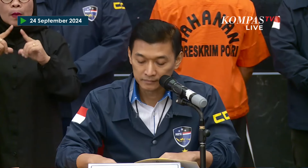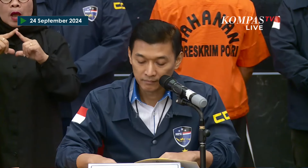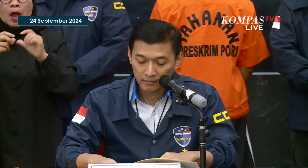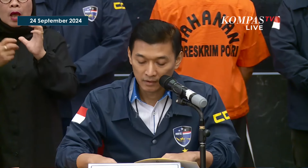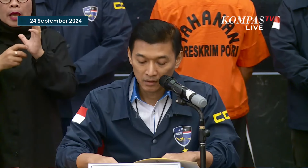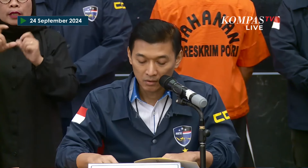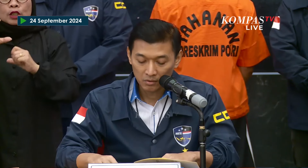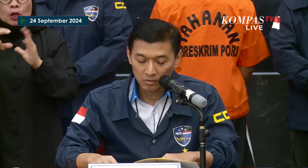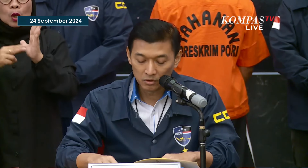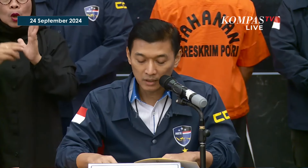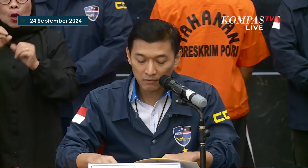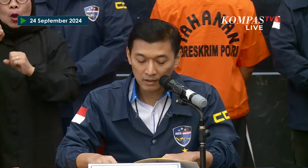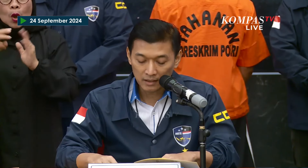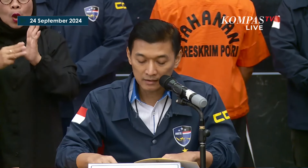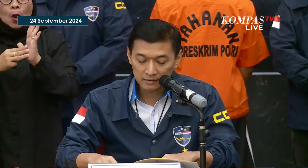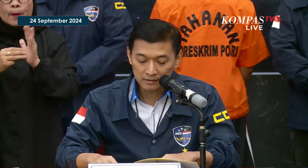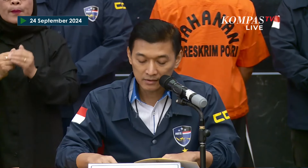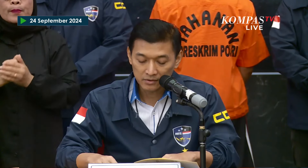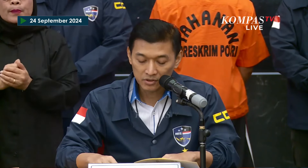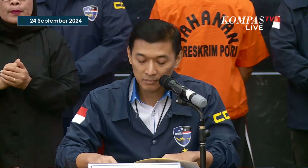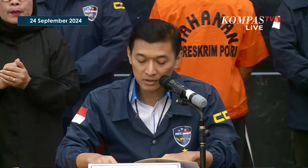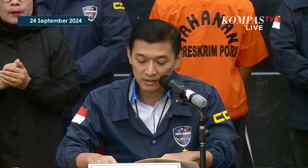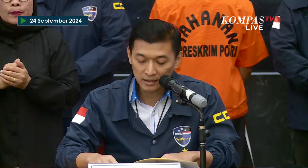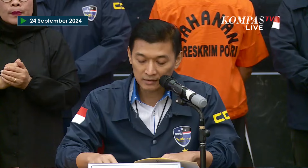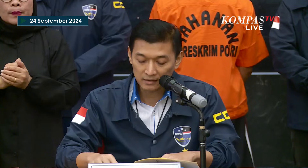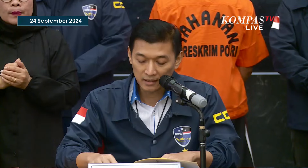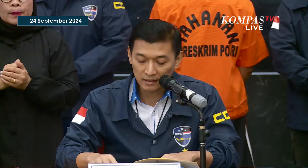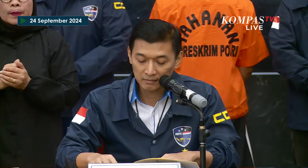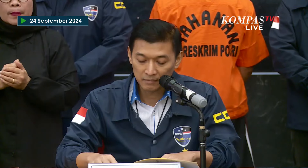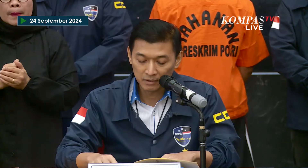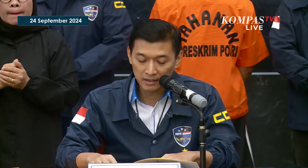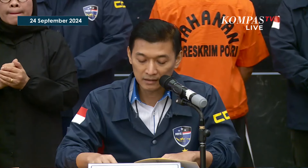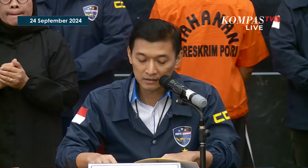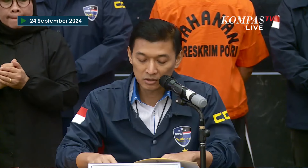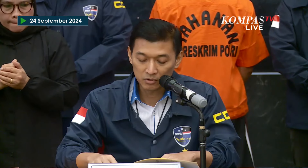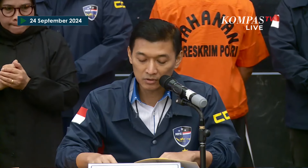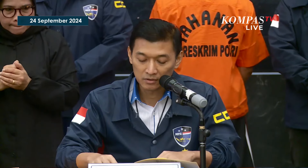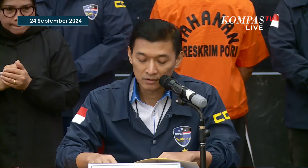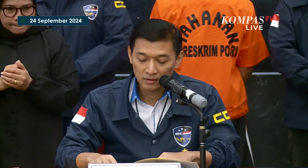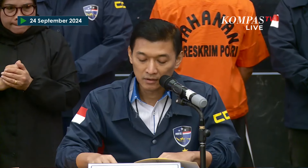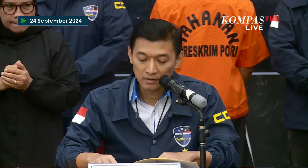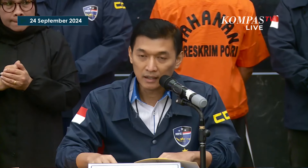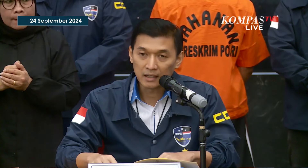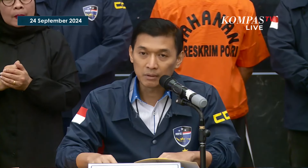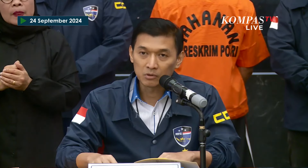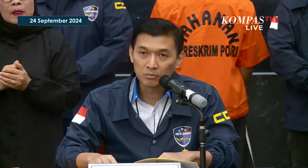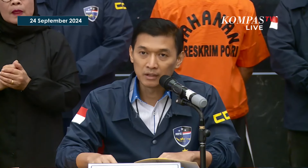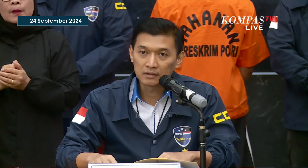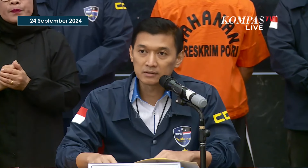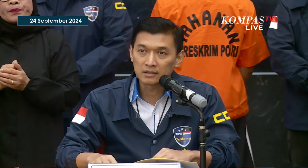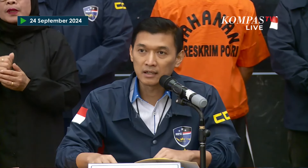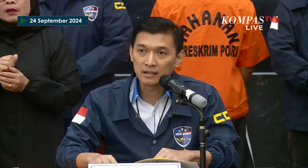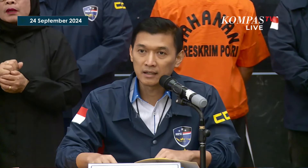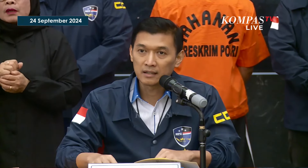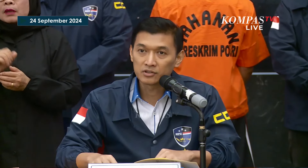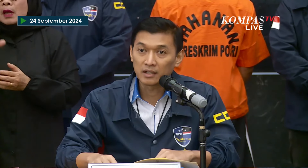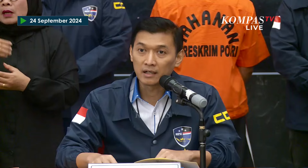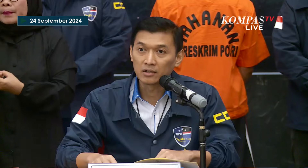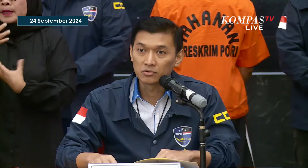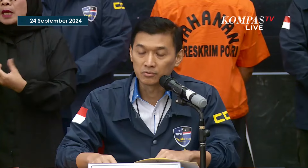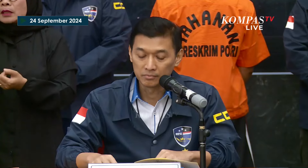https://t.me/ax1 untuk menawarkan siapa saja yang tertarik membeli data tersebut yang dapat menghubungi